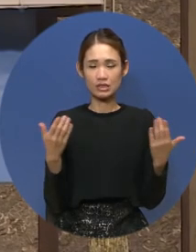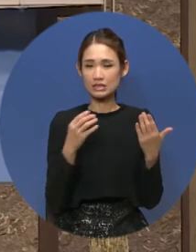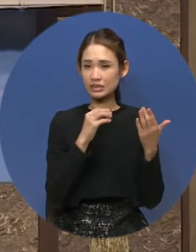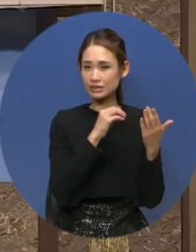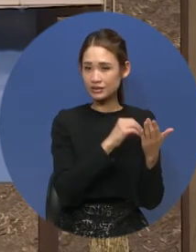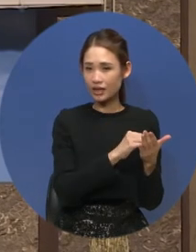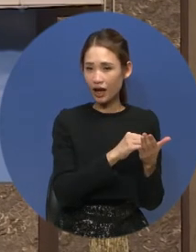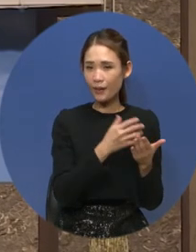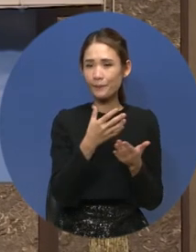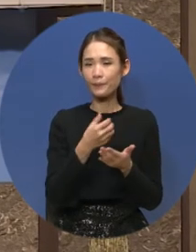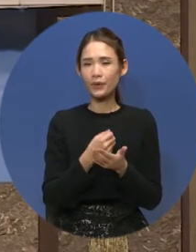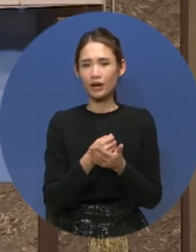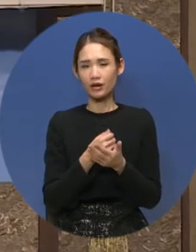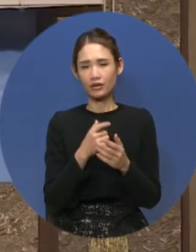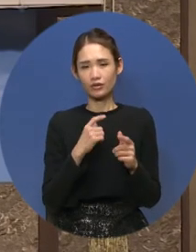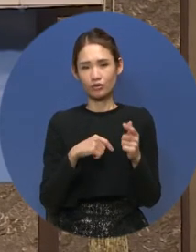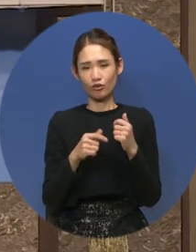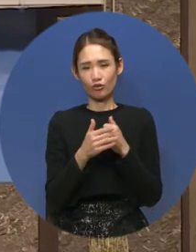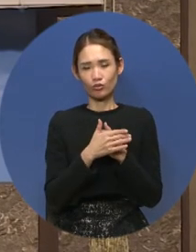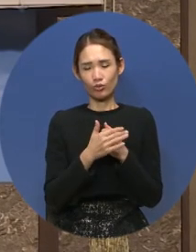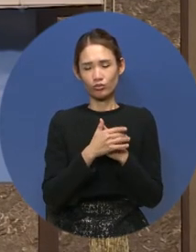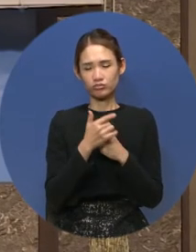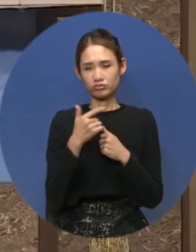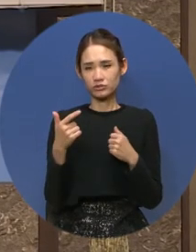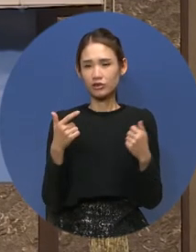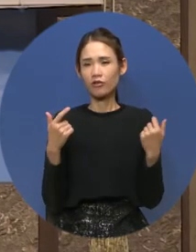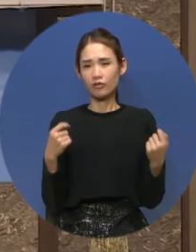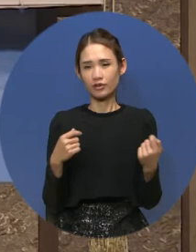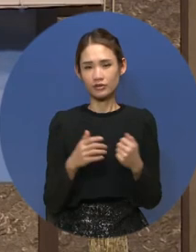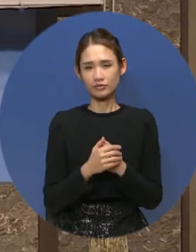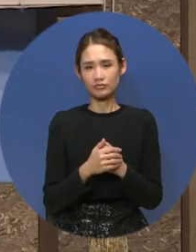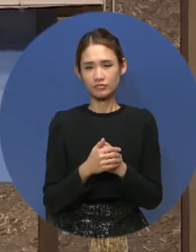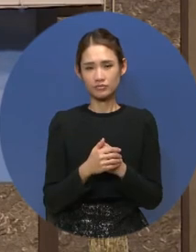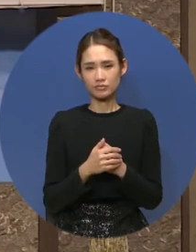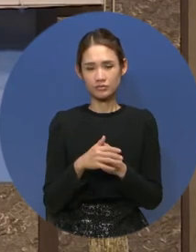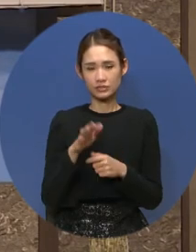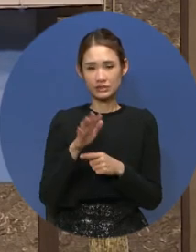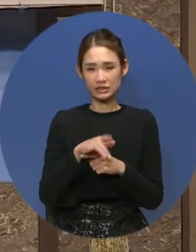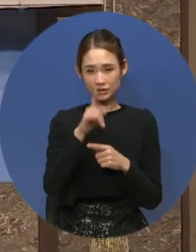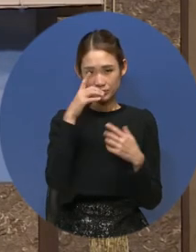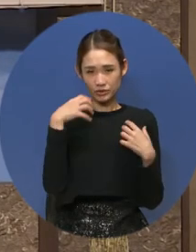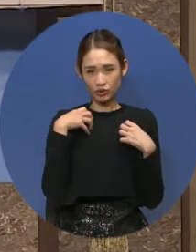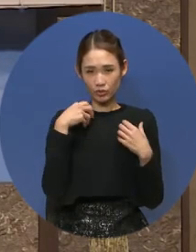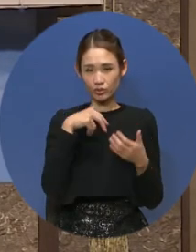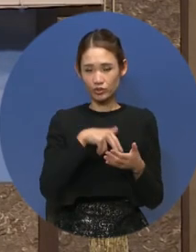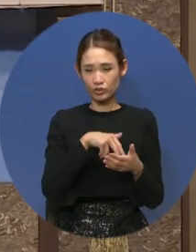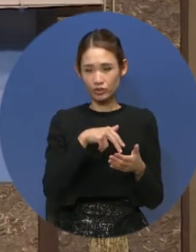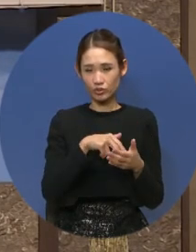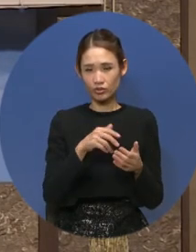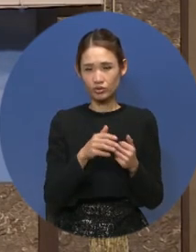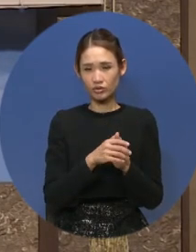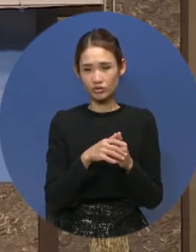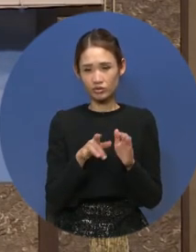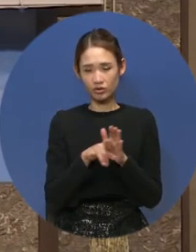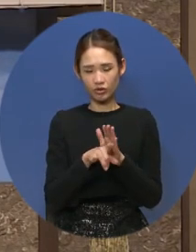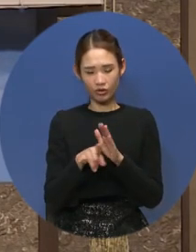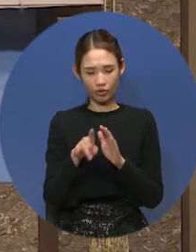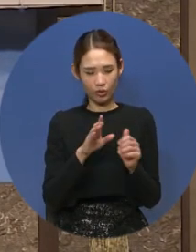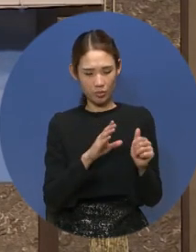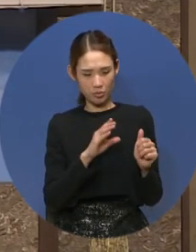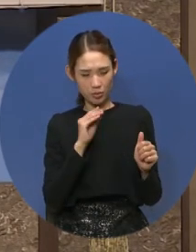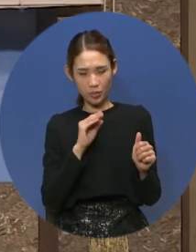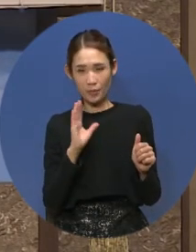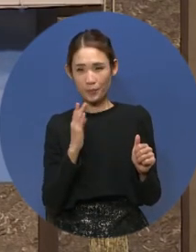또 얻는데도 큰 도움이 될 거라고 생각하고요. 이거는 지방정부 차원에서도 아마 네. 좀